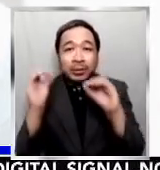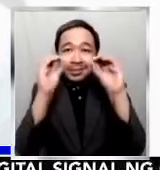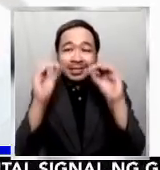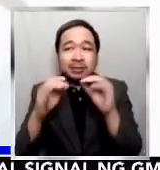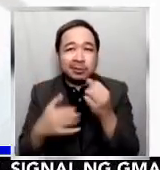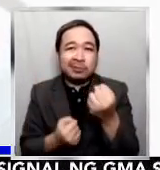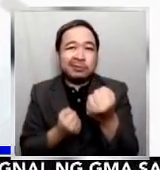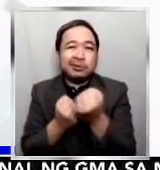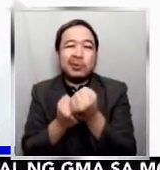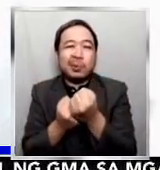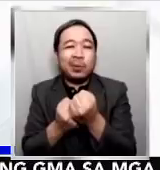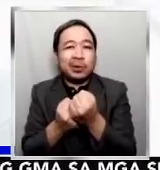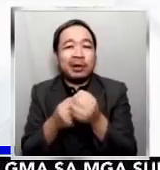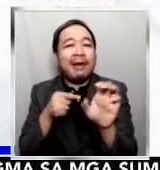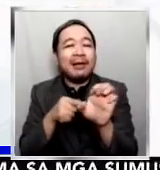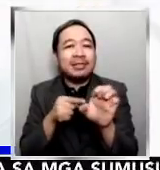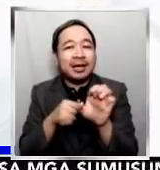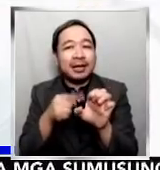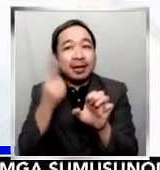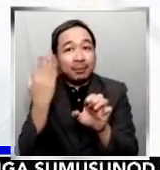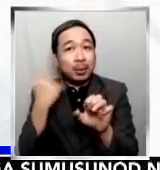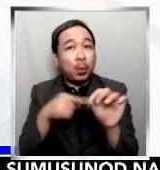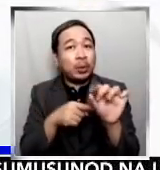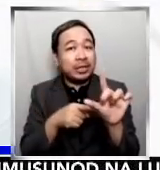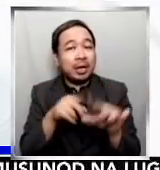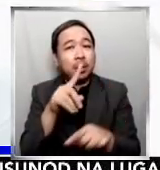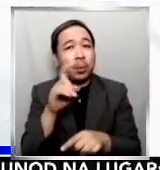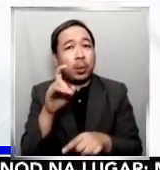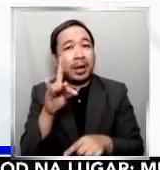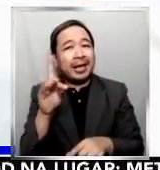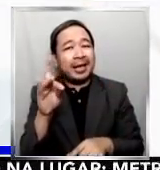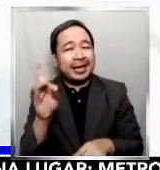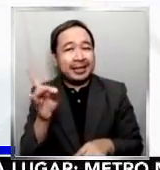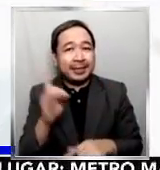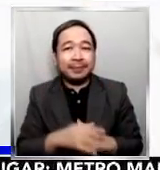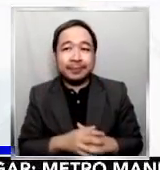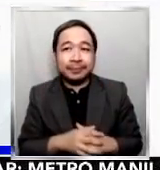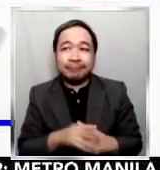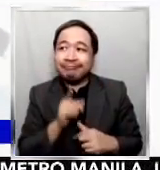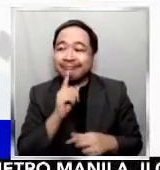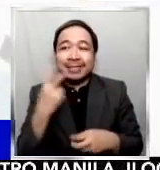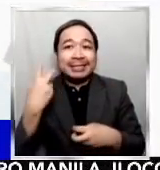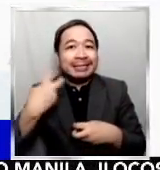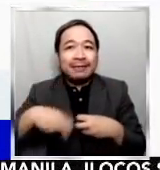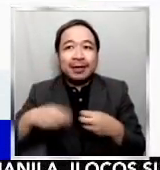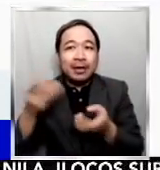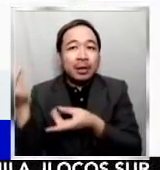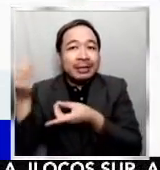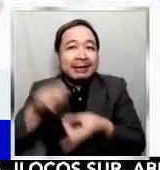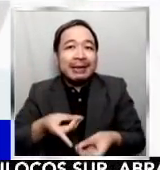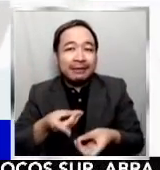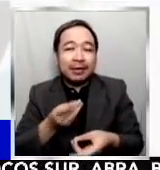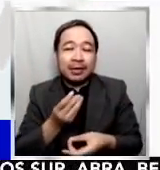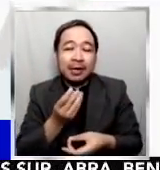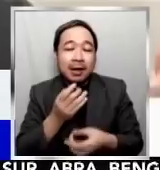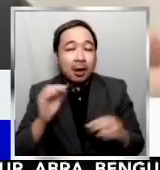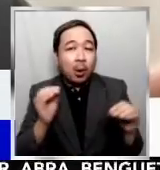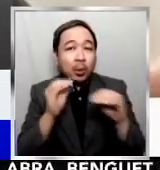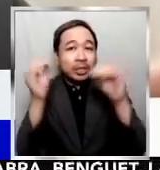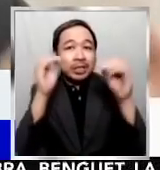na 180 tanks. Ang hirap kasi ng delivery ng oxygen pag nagkasabay-sabay ang buong hospital sa NCR,